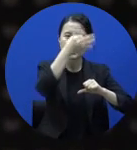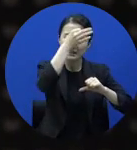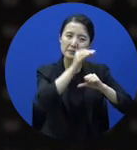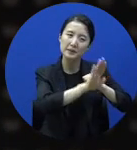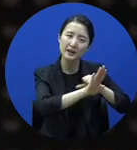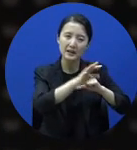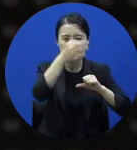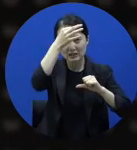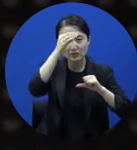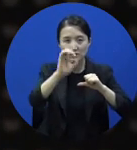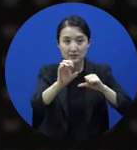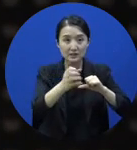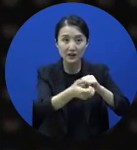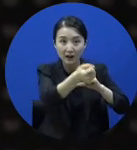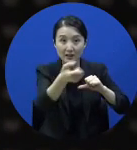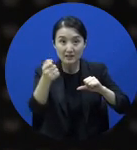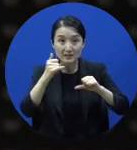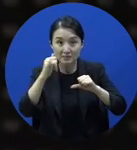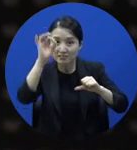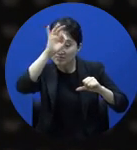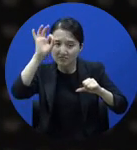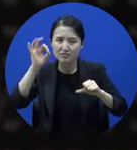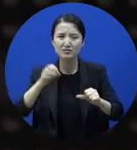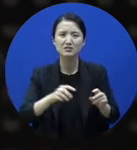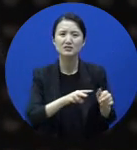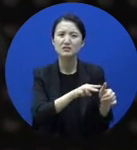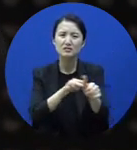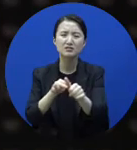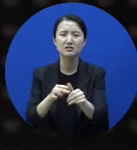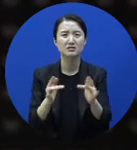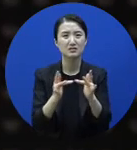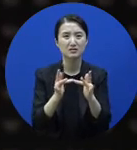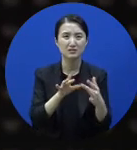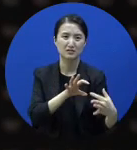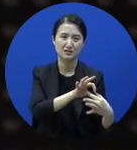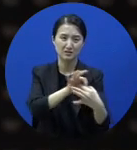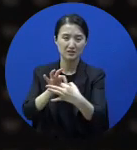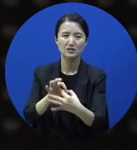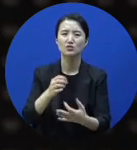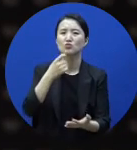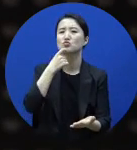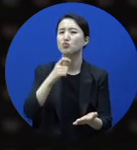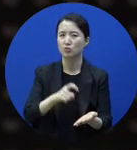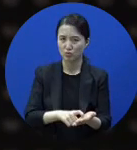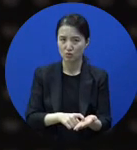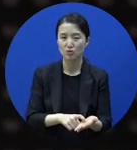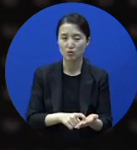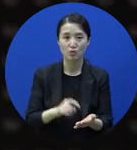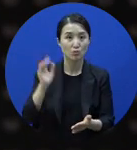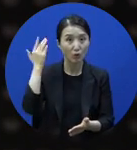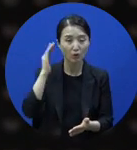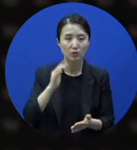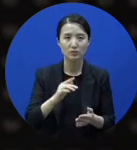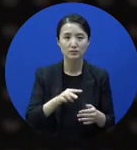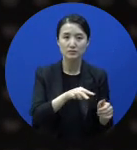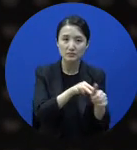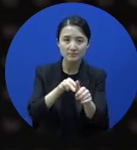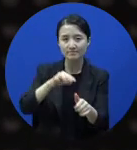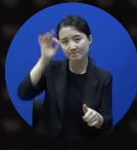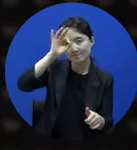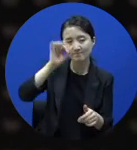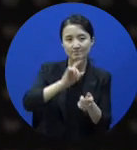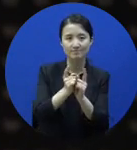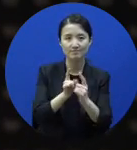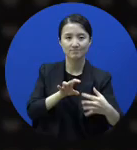내가 필요한 것들을 얼마든지 아웃소싱 할 수가 있는 거죠. 그런 어떤 관계 네트워크 자체가 많이 발달이 되어 있다 보니까 내가 모든